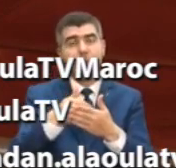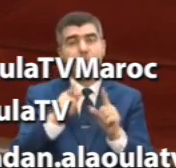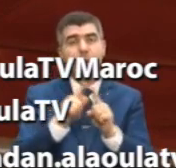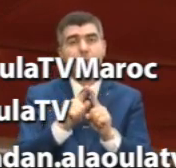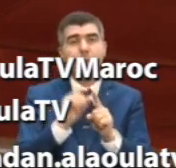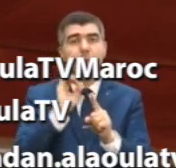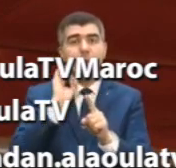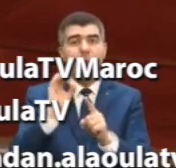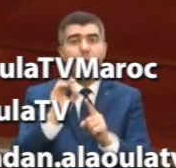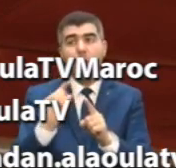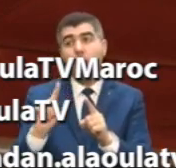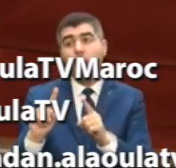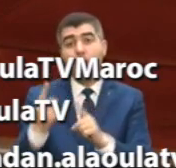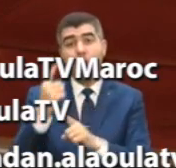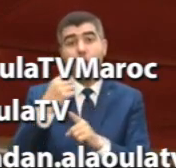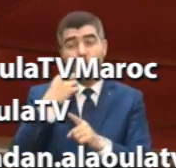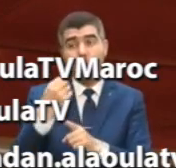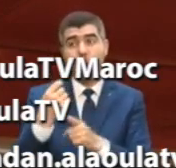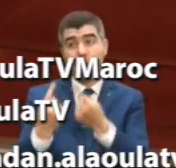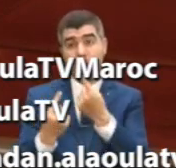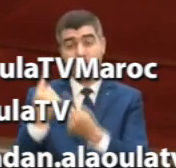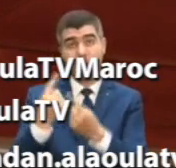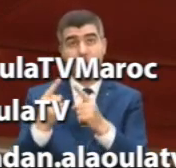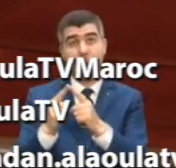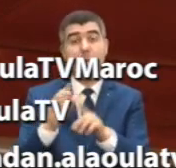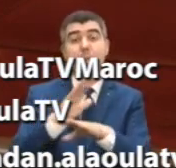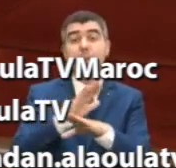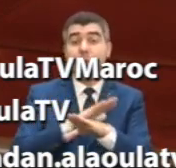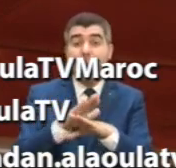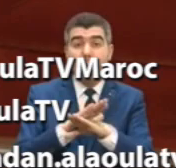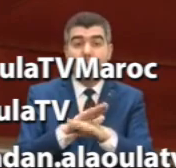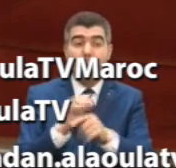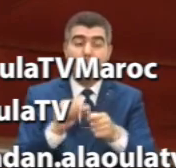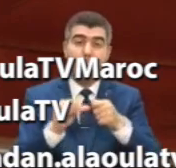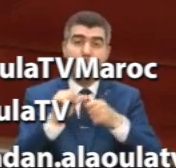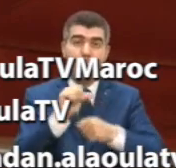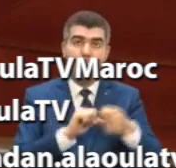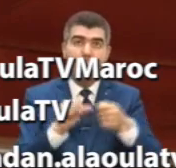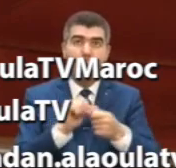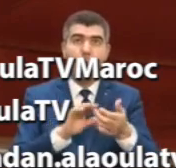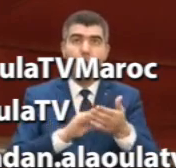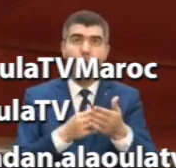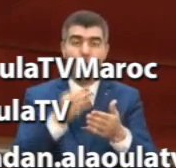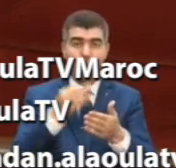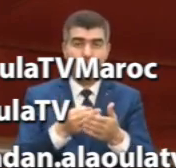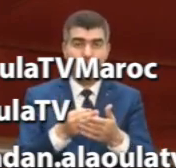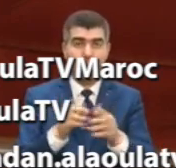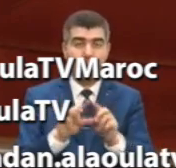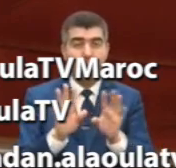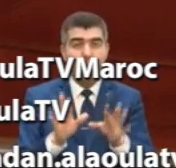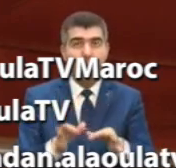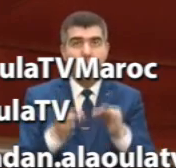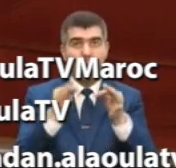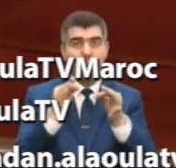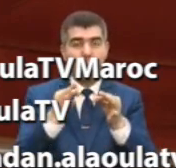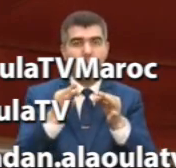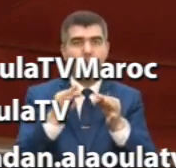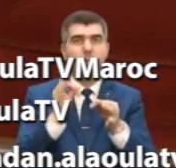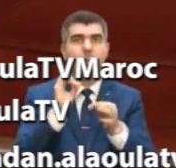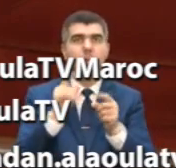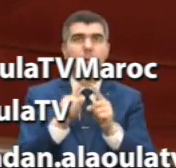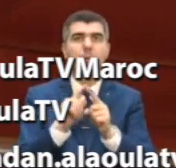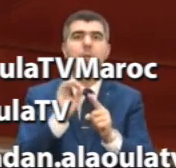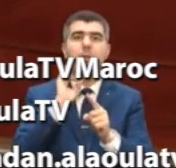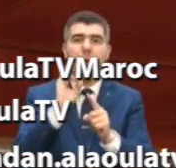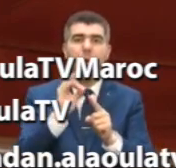الكفاءه. النهار اللي غنختاروا سيس في ظروف معينة الإدارة العليا